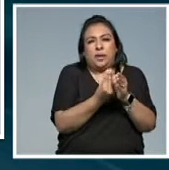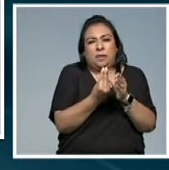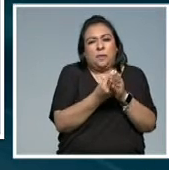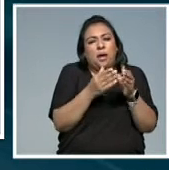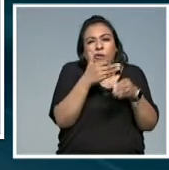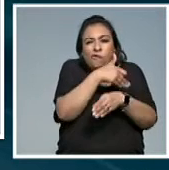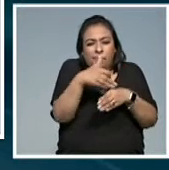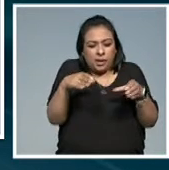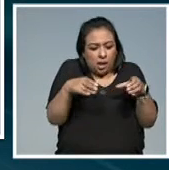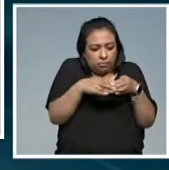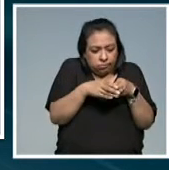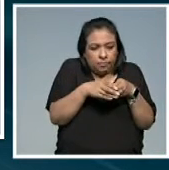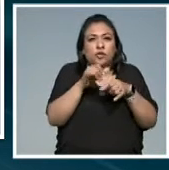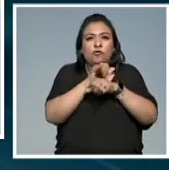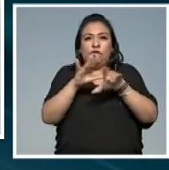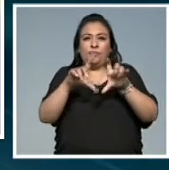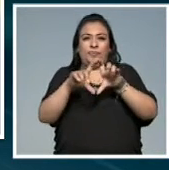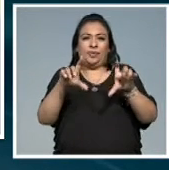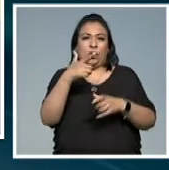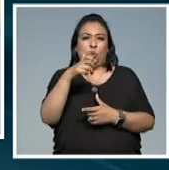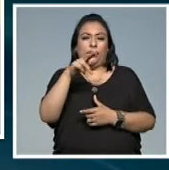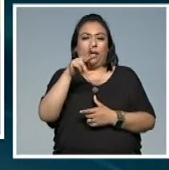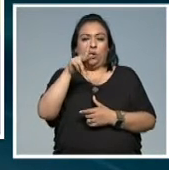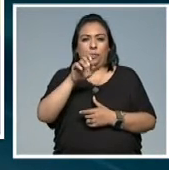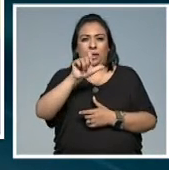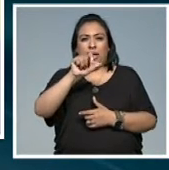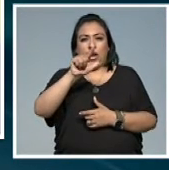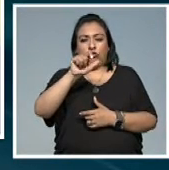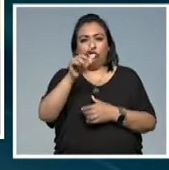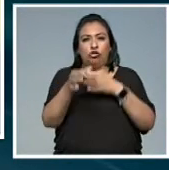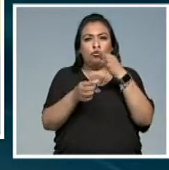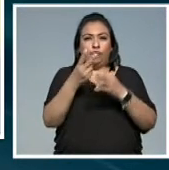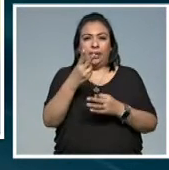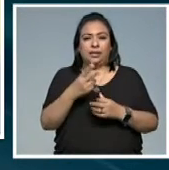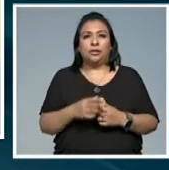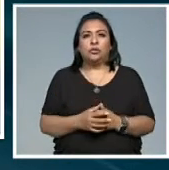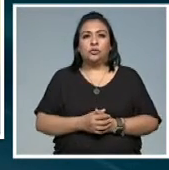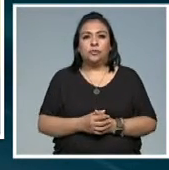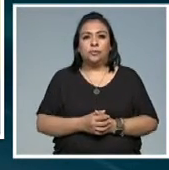microcosmos familiar. Con información y texto de Guadalupe Alonso, Noticias 22.